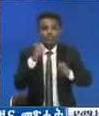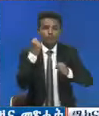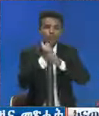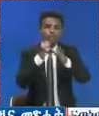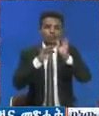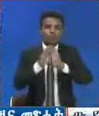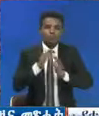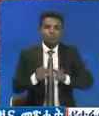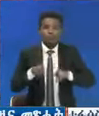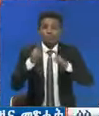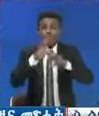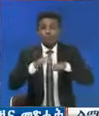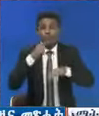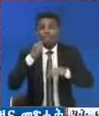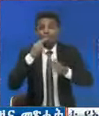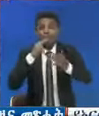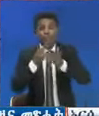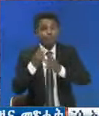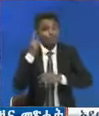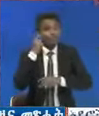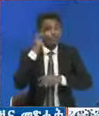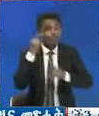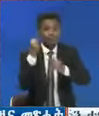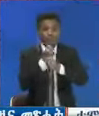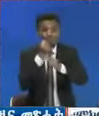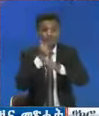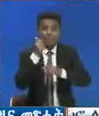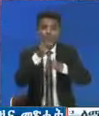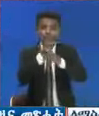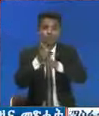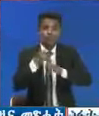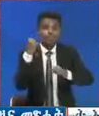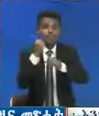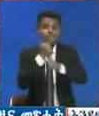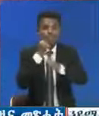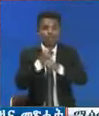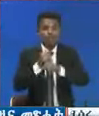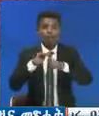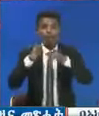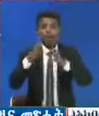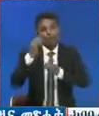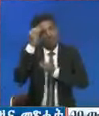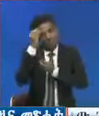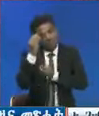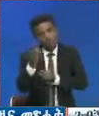ነው። አርሶ አደሩ የሚነገረውን መረጃ በመስማትና በመተግበር ራሱን ጠብቆ እንዲሰራም ባለሙያው አሳስበዋል።